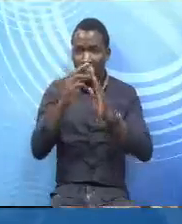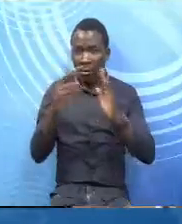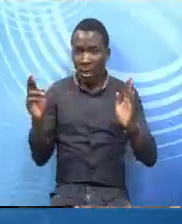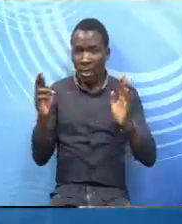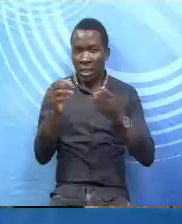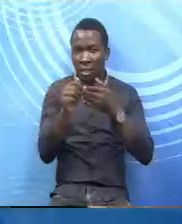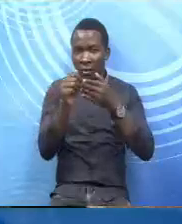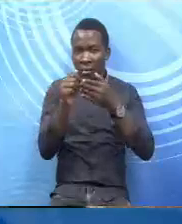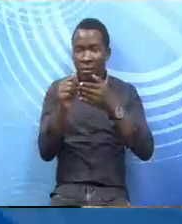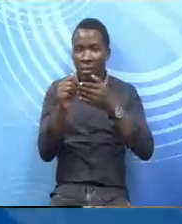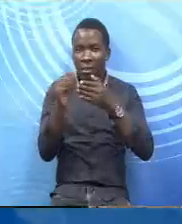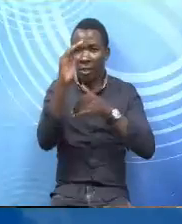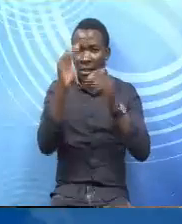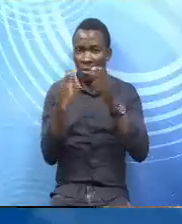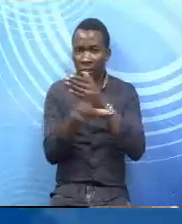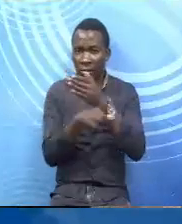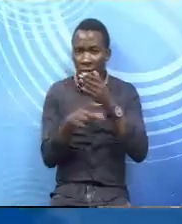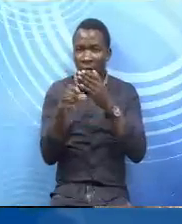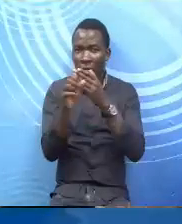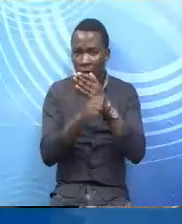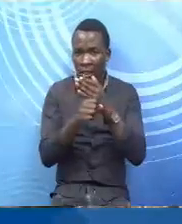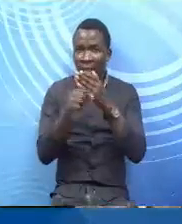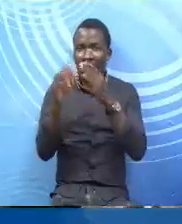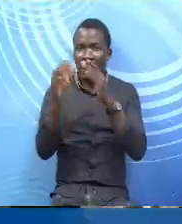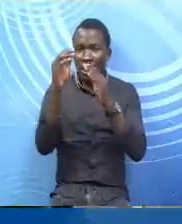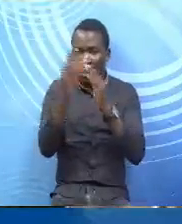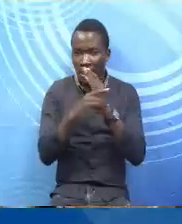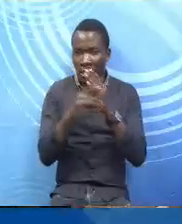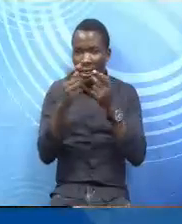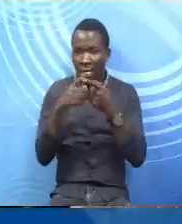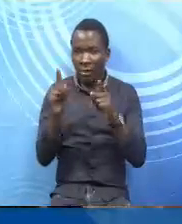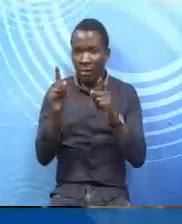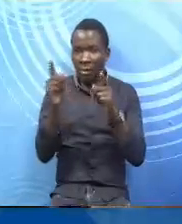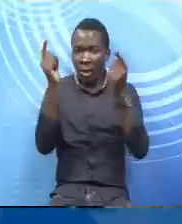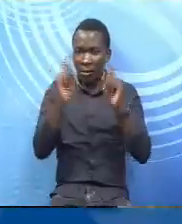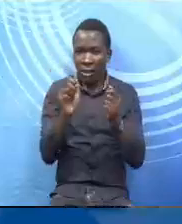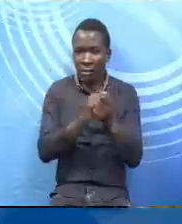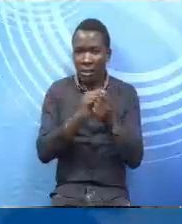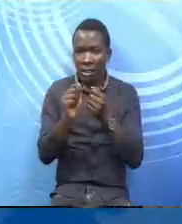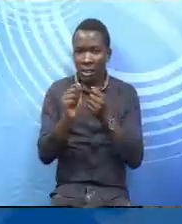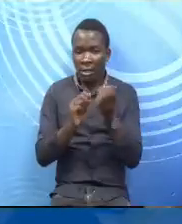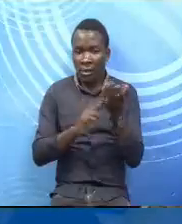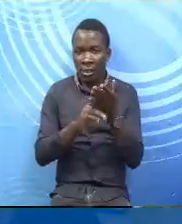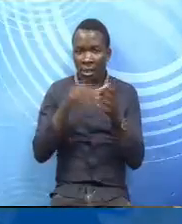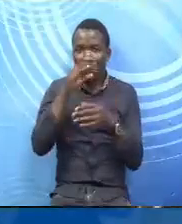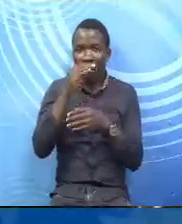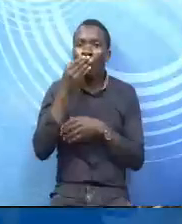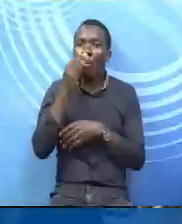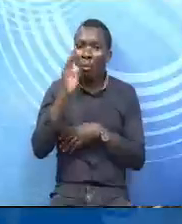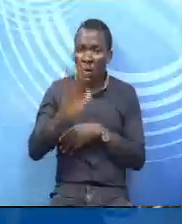ndetse n'urw'akarere ariko ngo abangaba baba baje gusenya bakabakoresha amagambo mabakomeretsa ibinengwa cyane n'aba